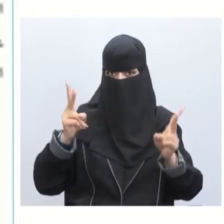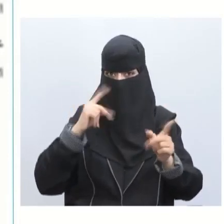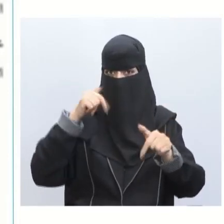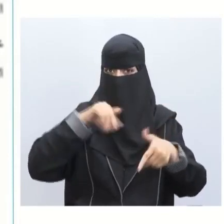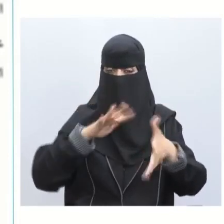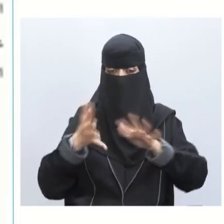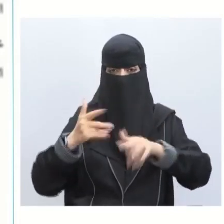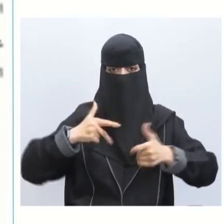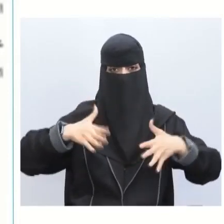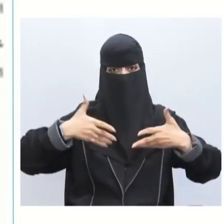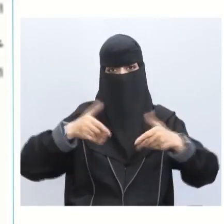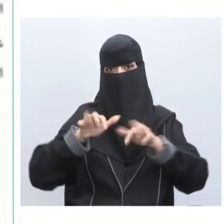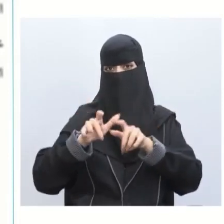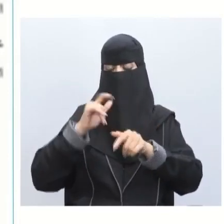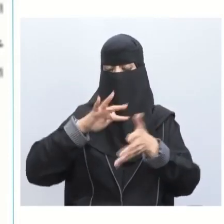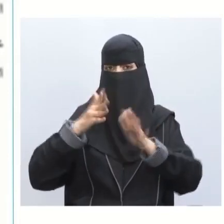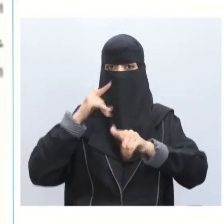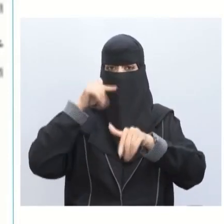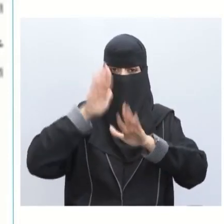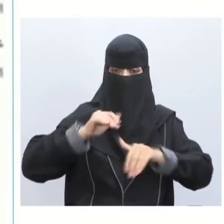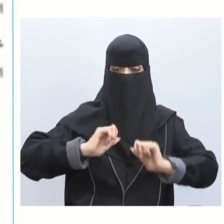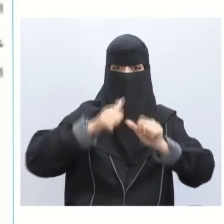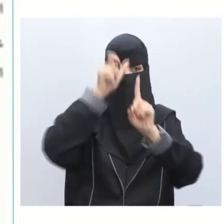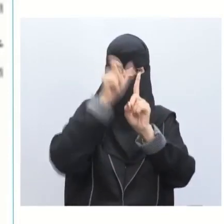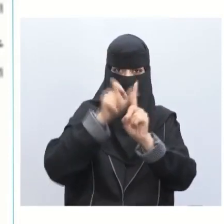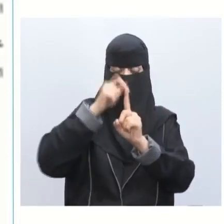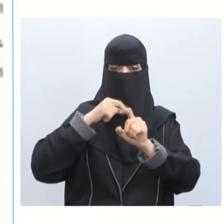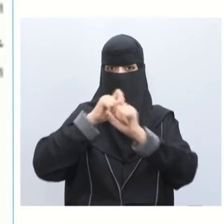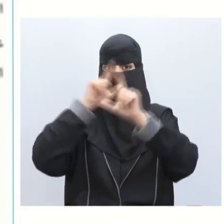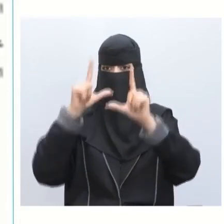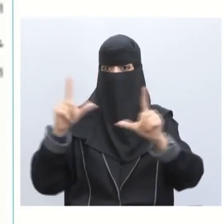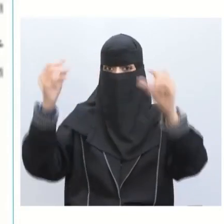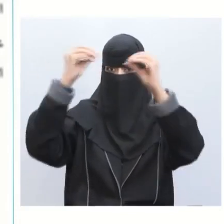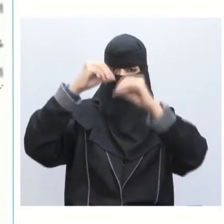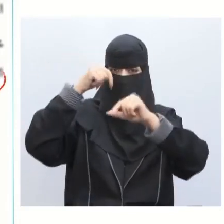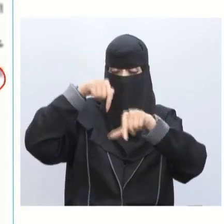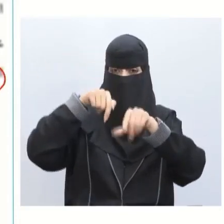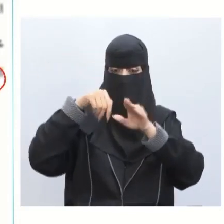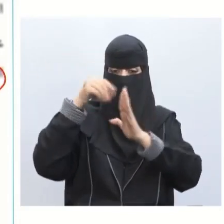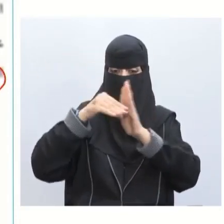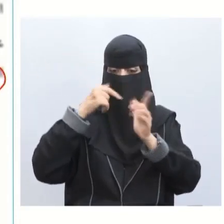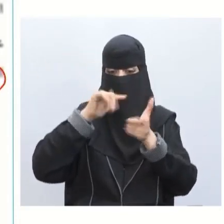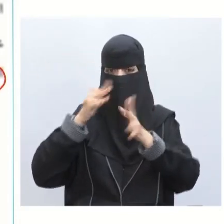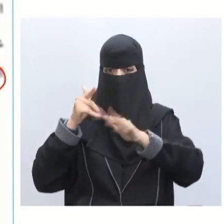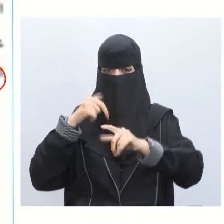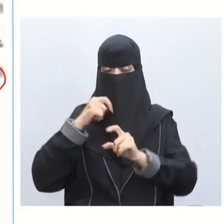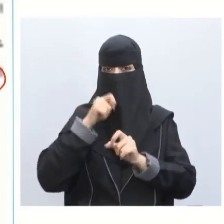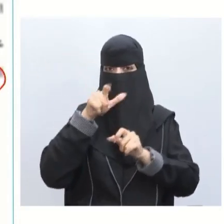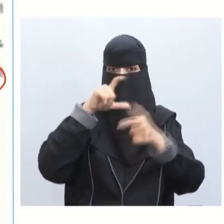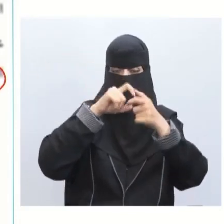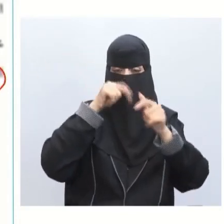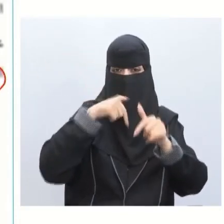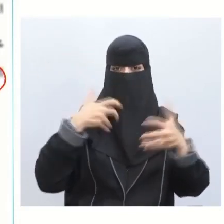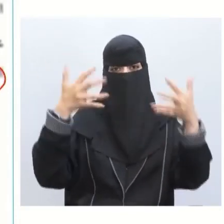الالعاب الكترونيه حيث يمكن للاشخاص عرض المحتوى او التعليق عليه